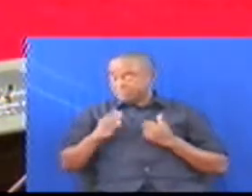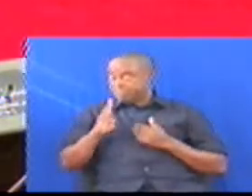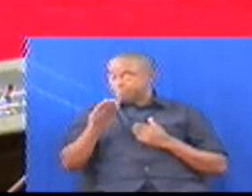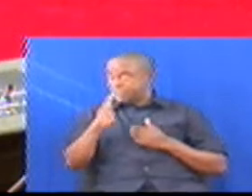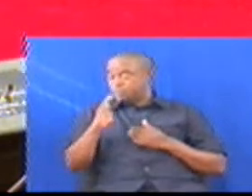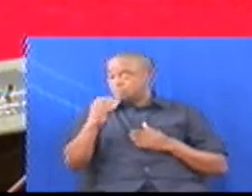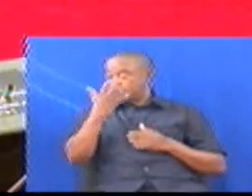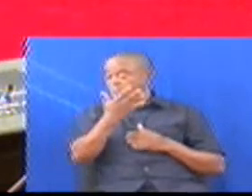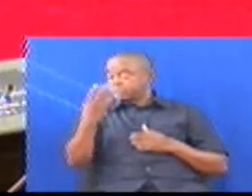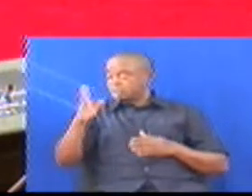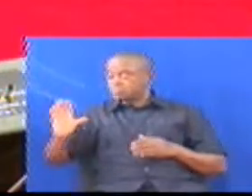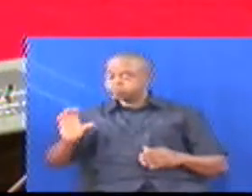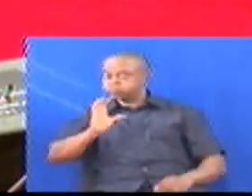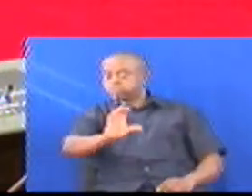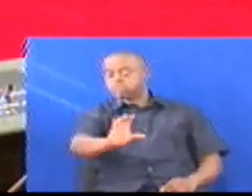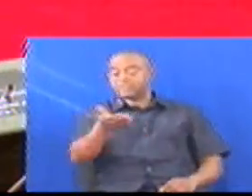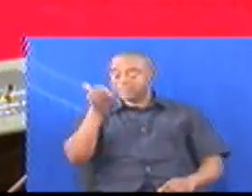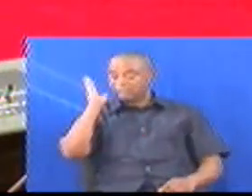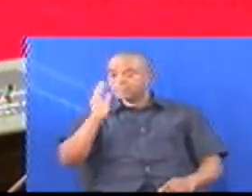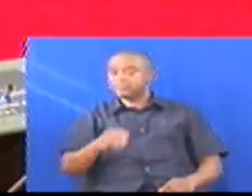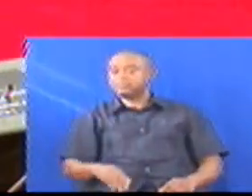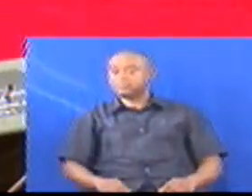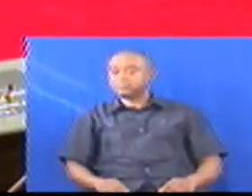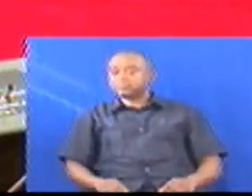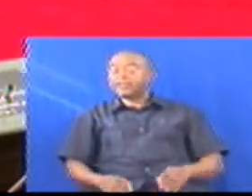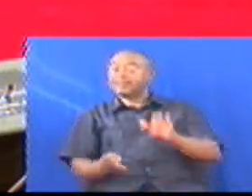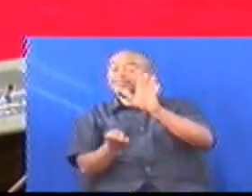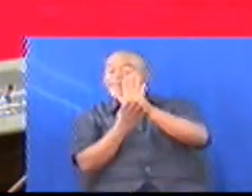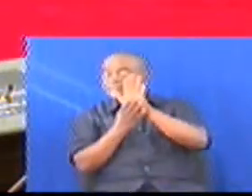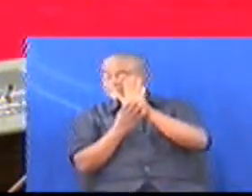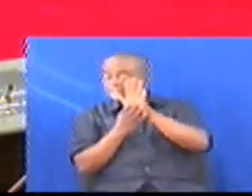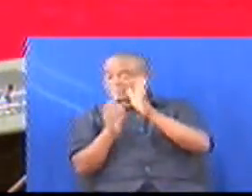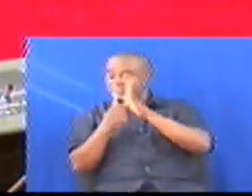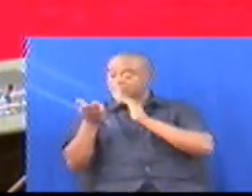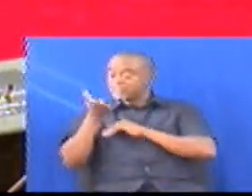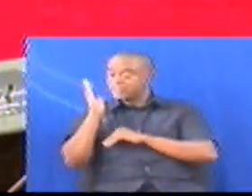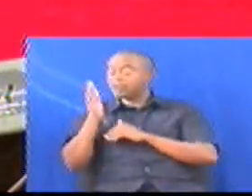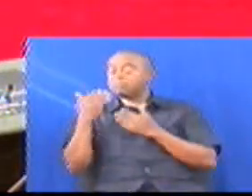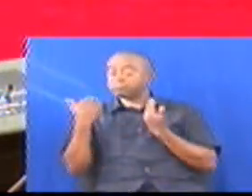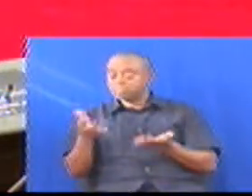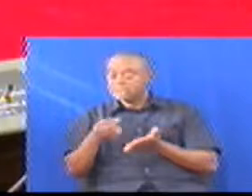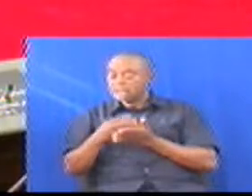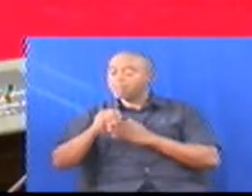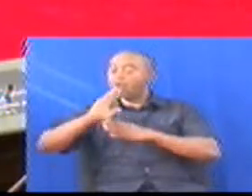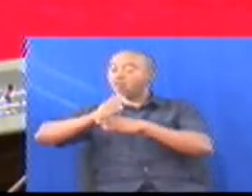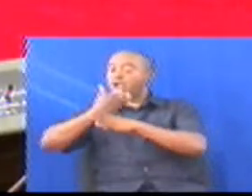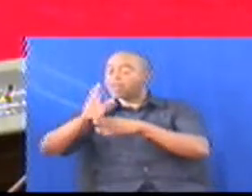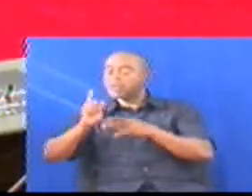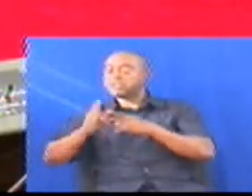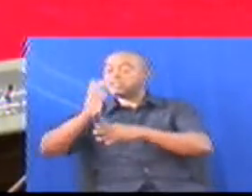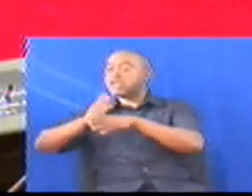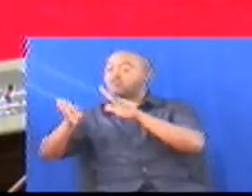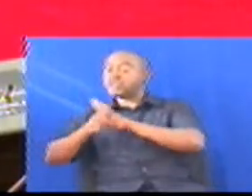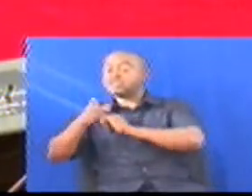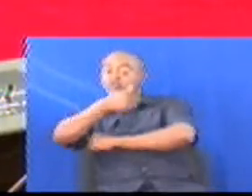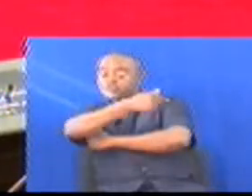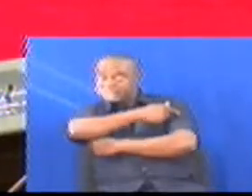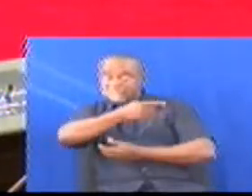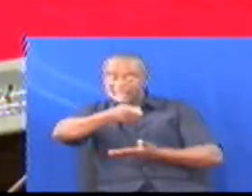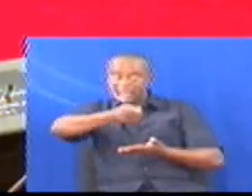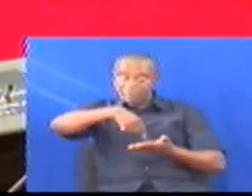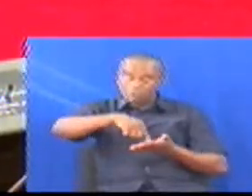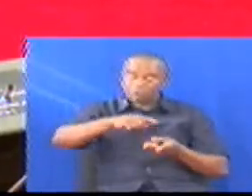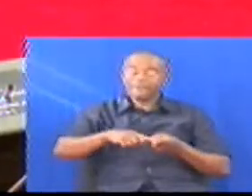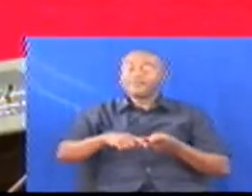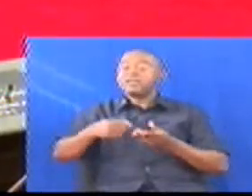bilioni 53.49. Tisa, serikali imegharamia ujenzi na ukarabati wa hospitali za mikoa, vituo vya